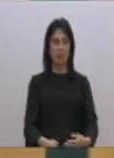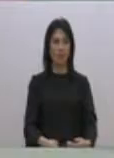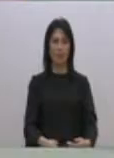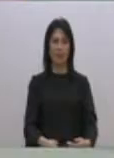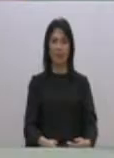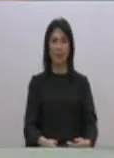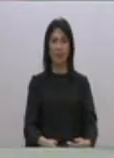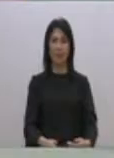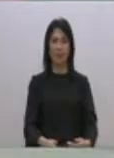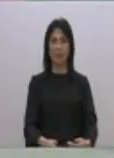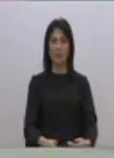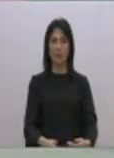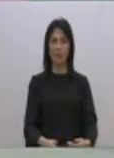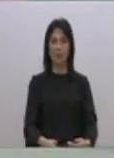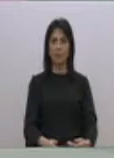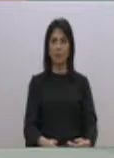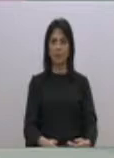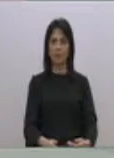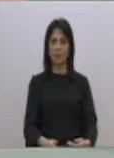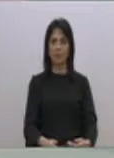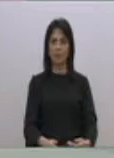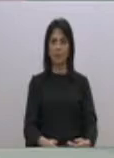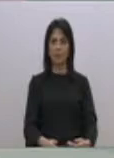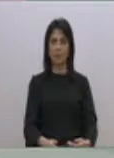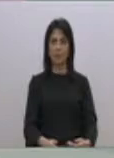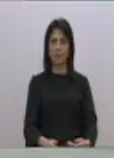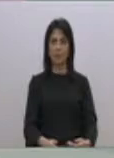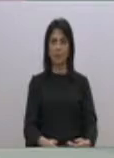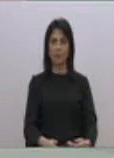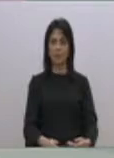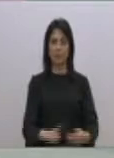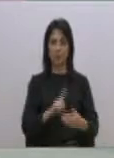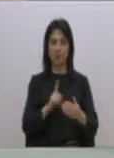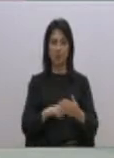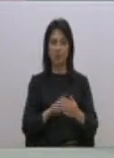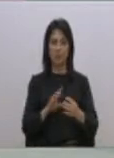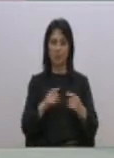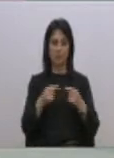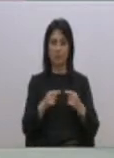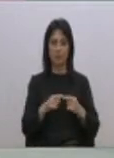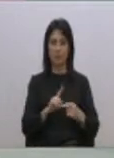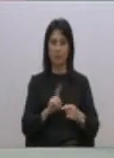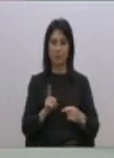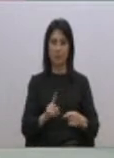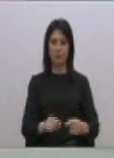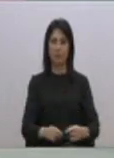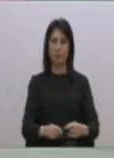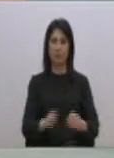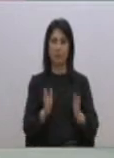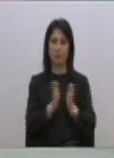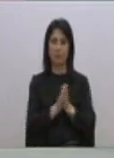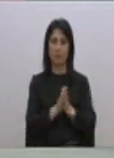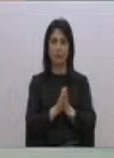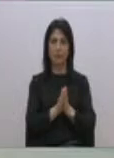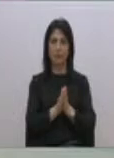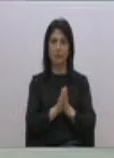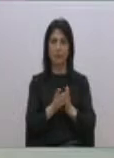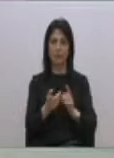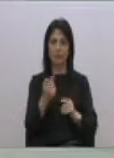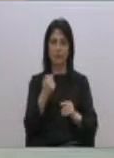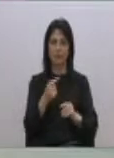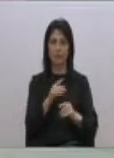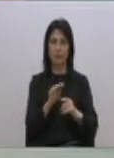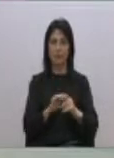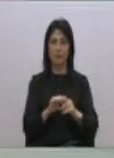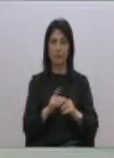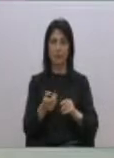Adam era biciaitor, dar zuste vași romlui să cecit cu ardausuia, ardausot, da? Tchotro, nosnat, cu